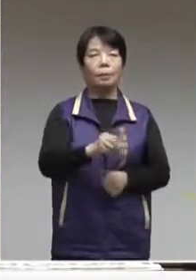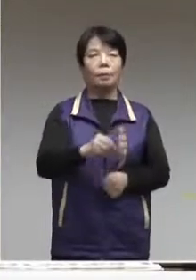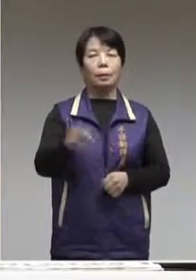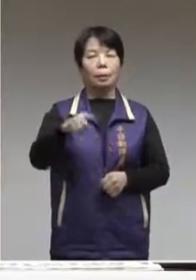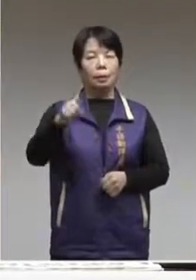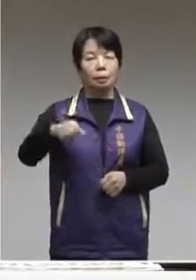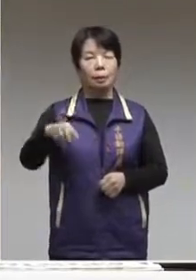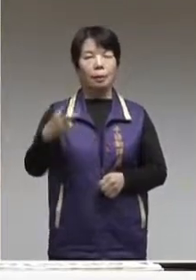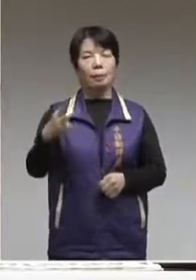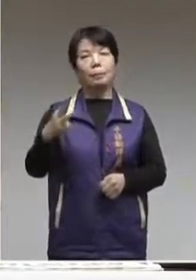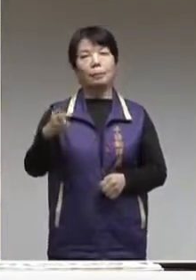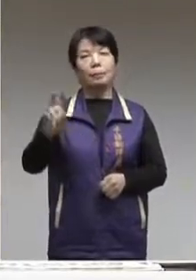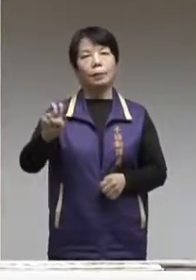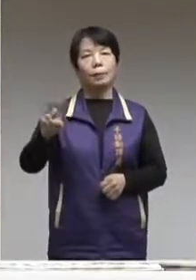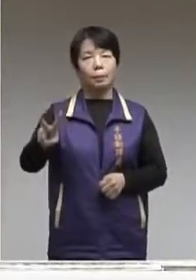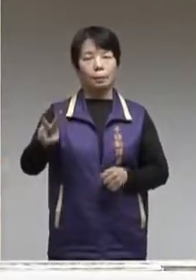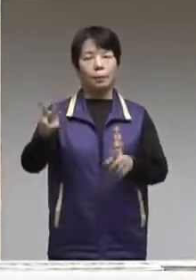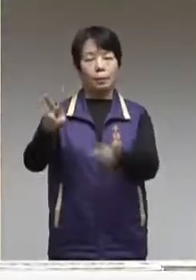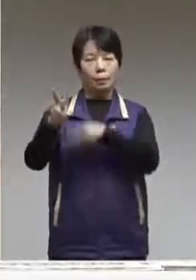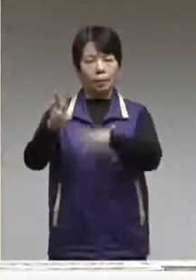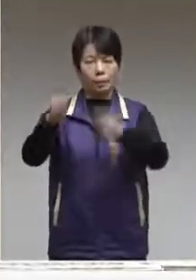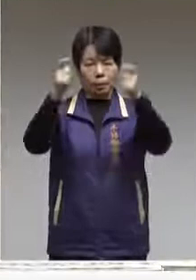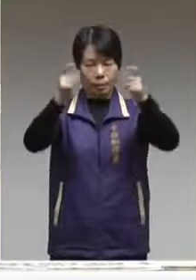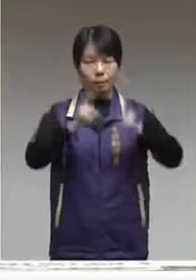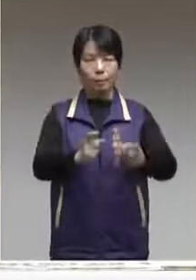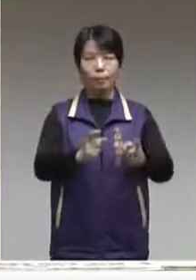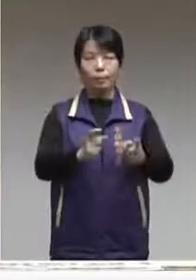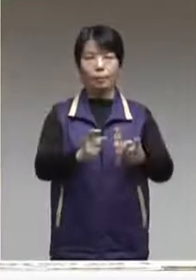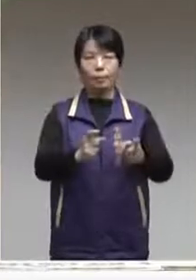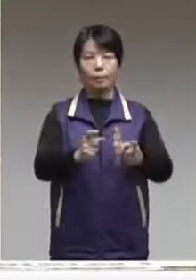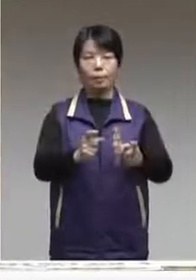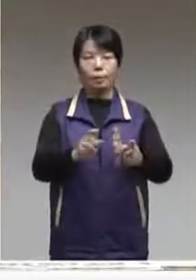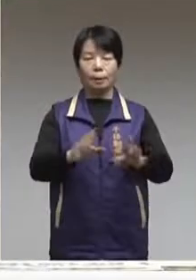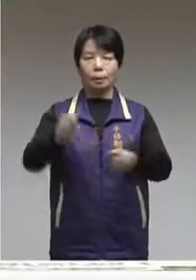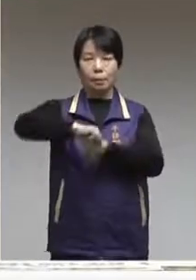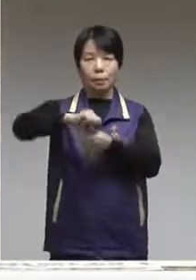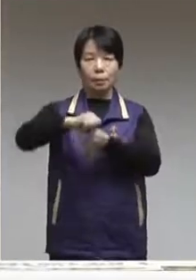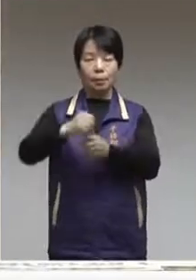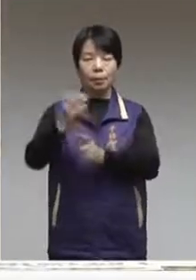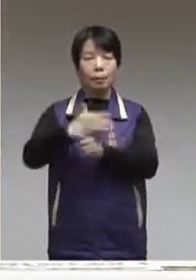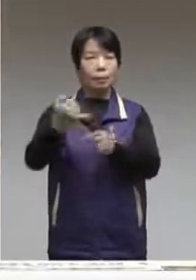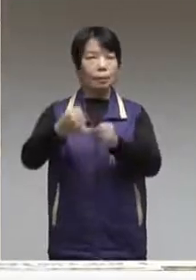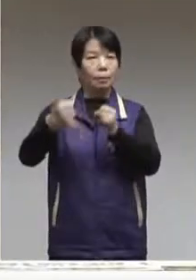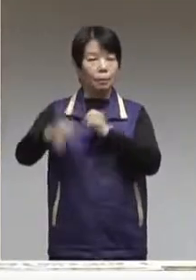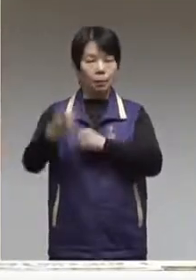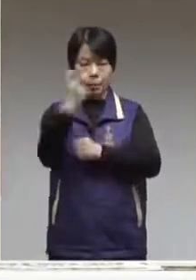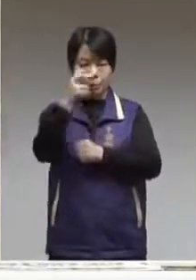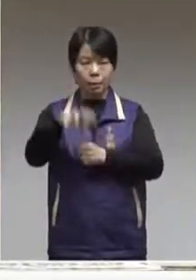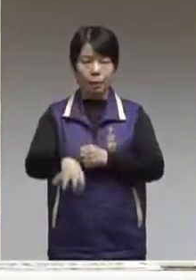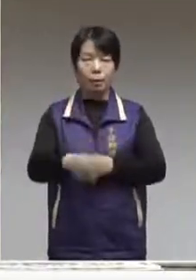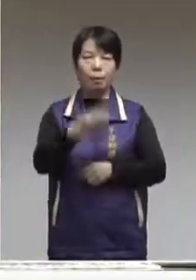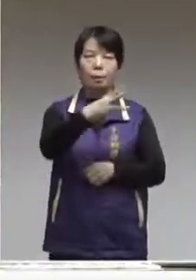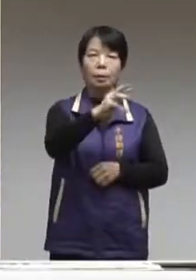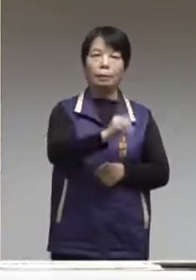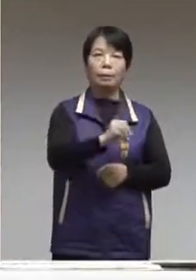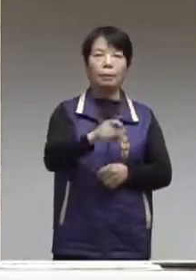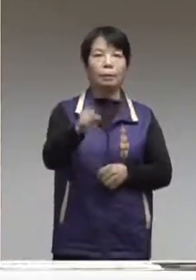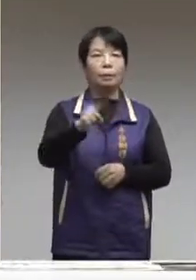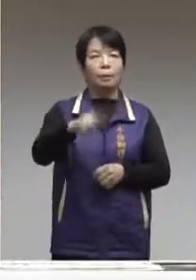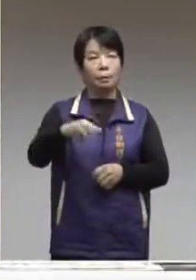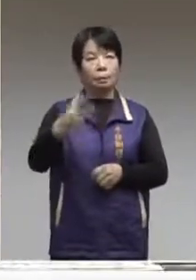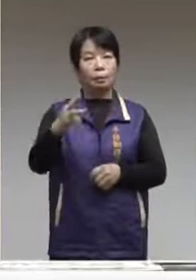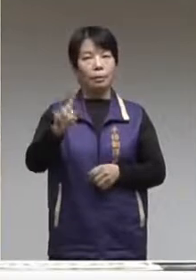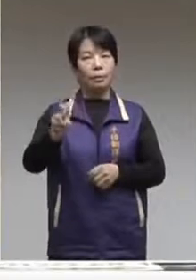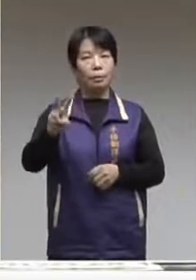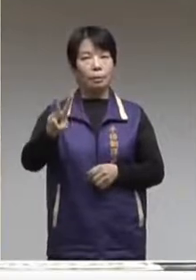31322，就是高雄港，好，再加上旗津筛检站，31322里